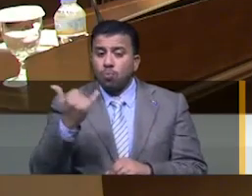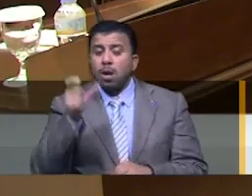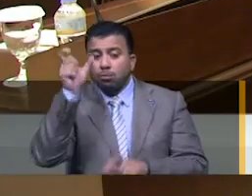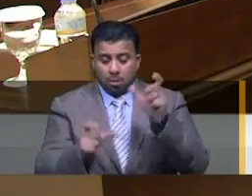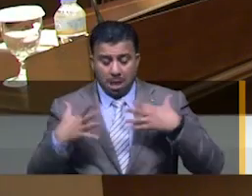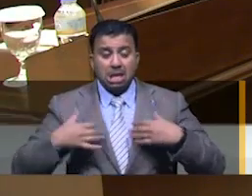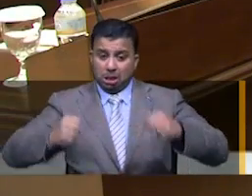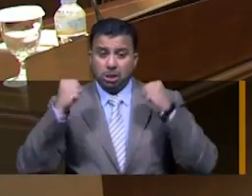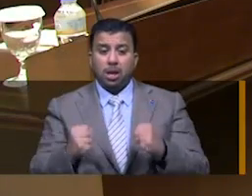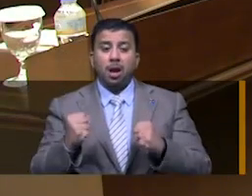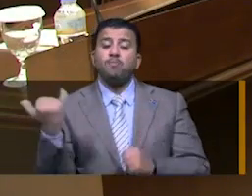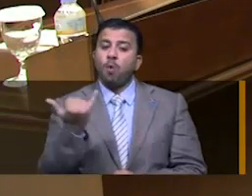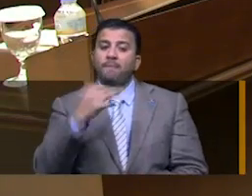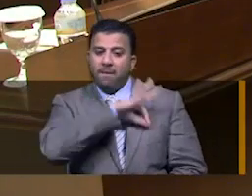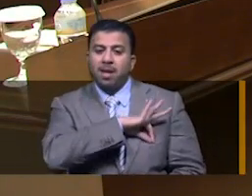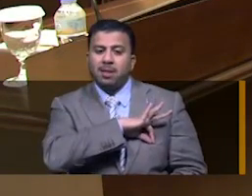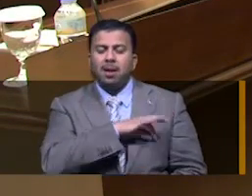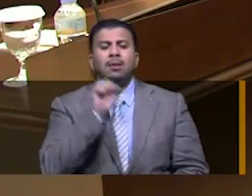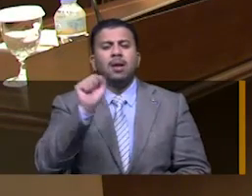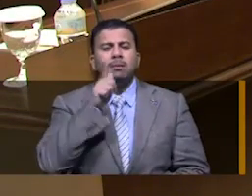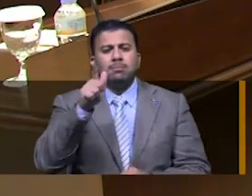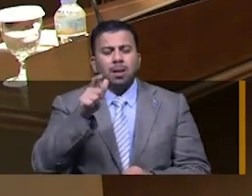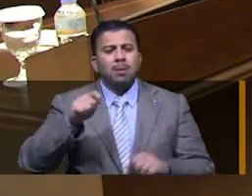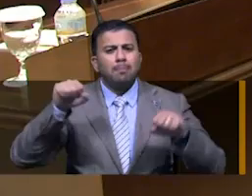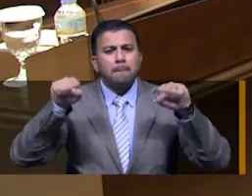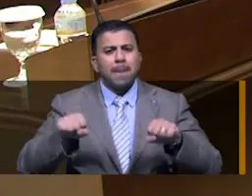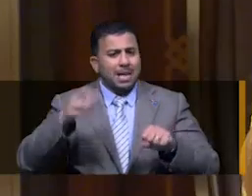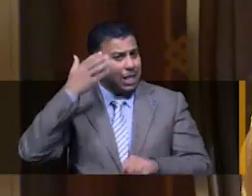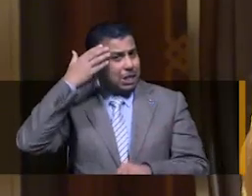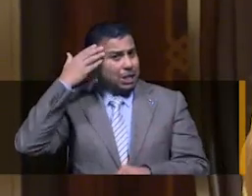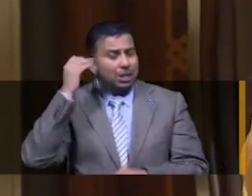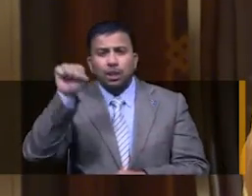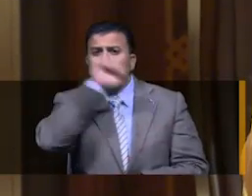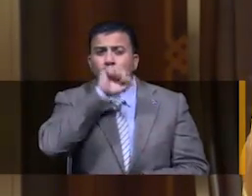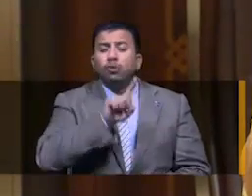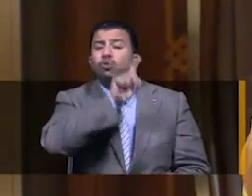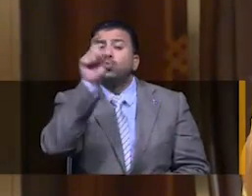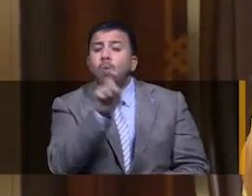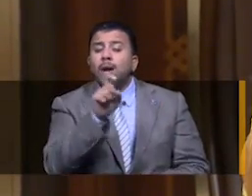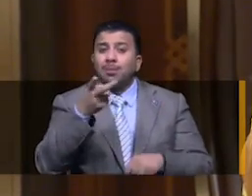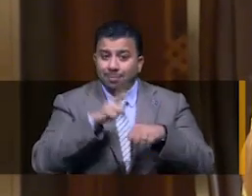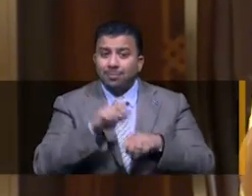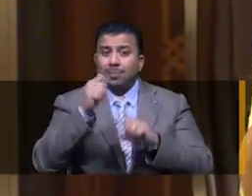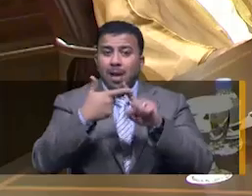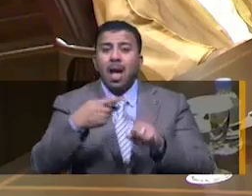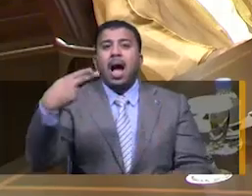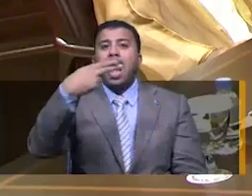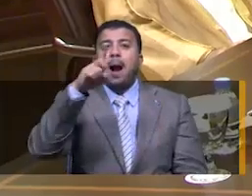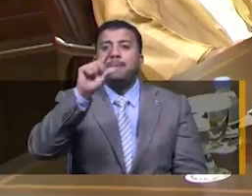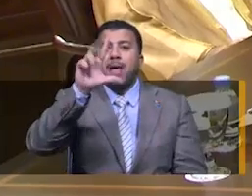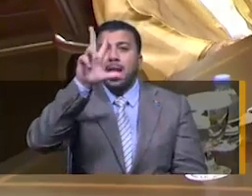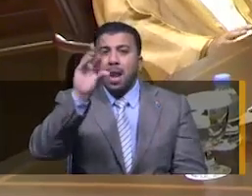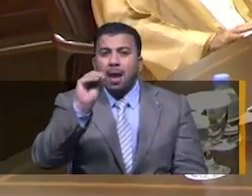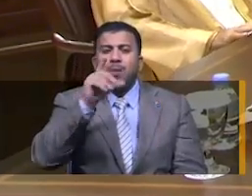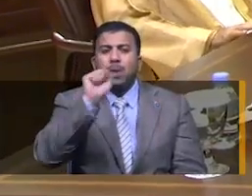الأفراد والمجتمع. كما وطرح المجلس الاستشاري لإمارة الشارقة سؤالا آخرا لسعادة عبد الله العويس رئيس